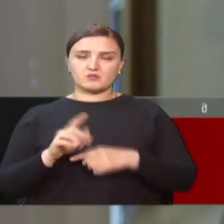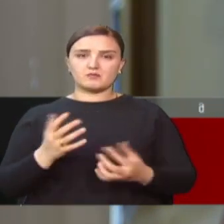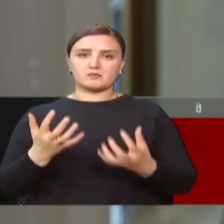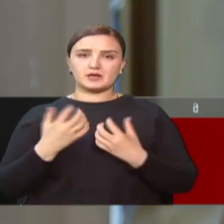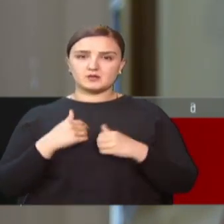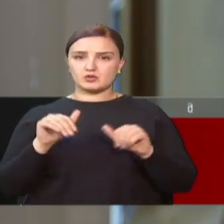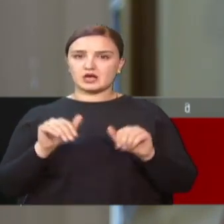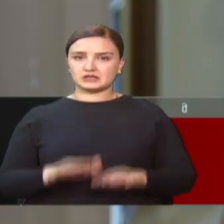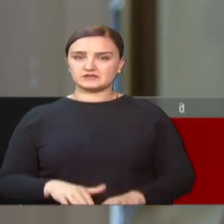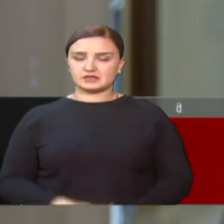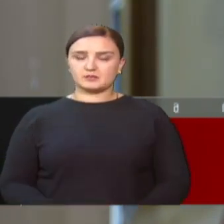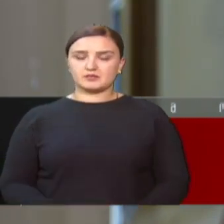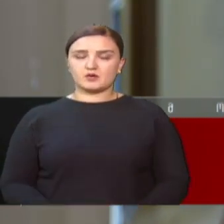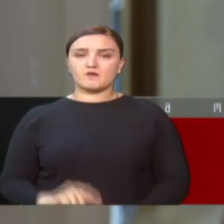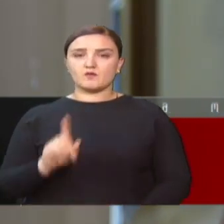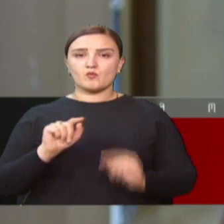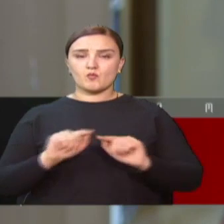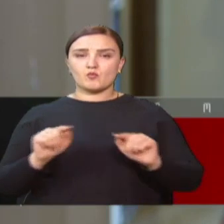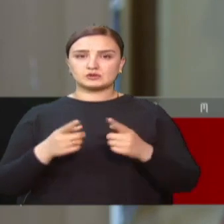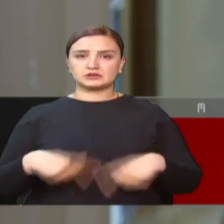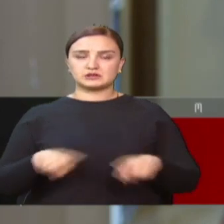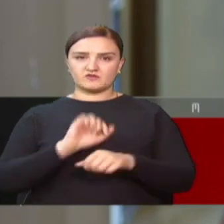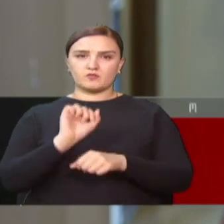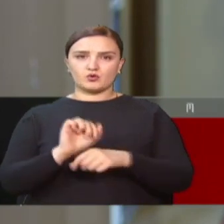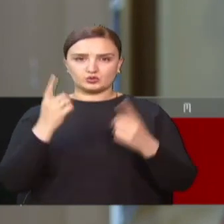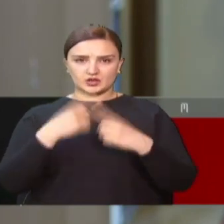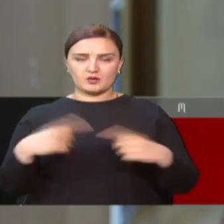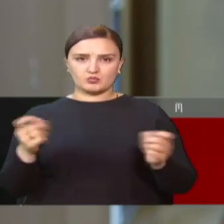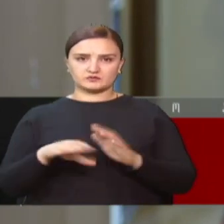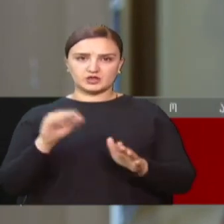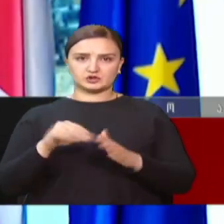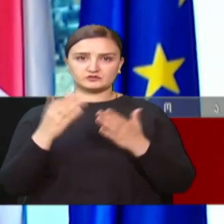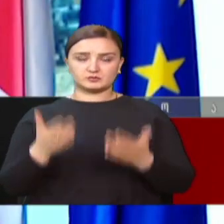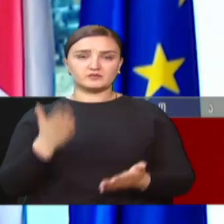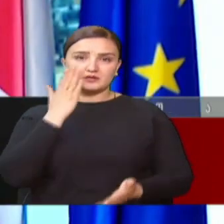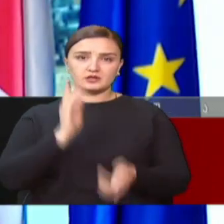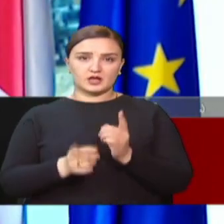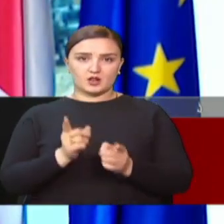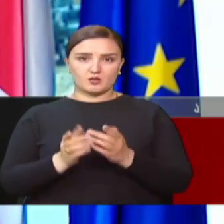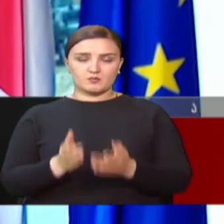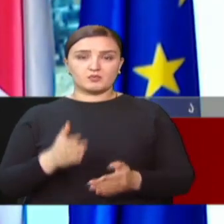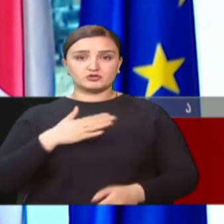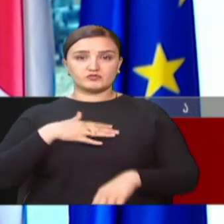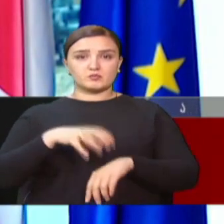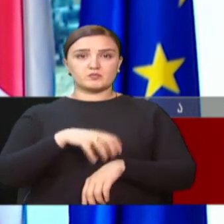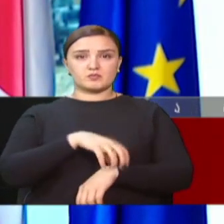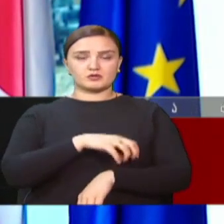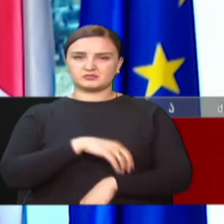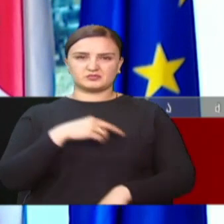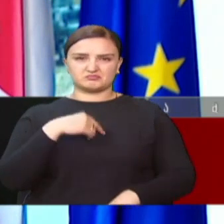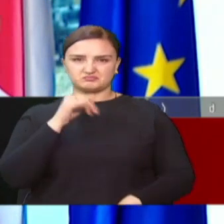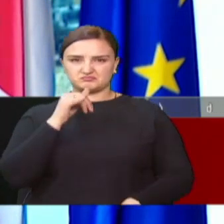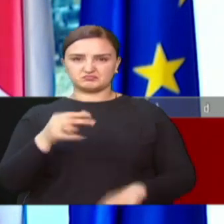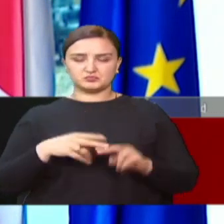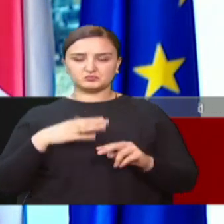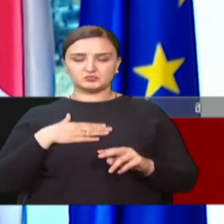მიღებული გადაწყვეტილება, რომ ოპოზიციამ ბოიკოტი გამოუცხადოს ფაქტობრივად არჩევნებს. Ეს არის რეალობა. ჩვენ პარტიას არ შეგვეძლებთ და ჩვენთან